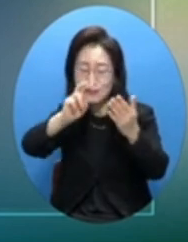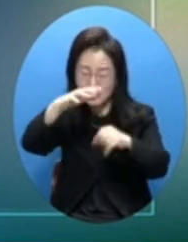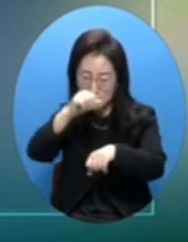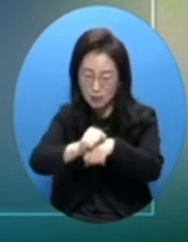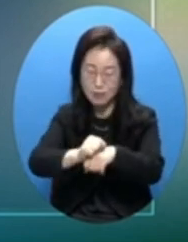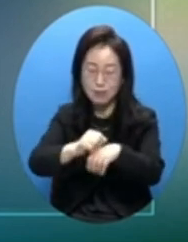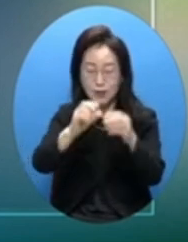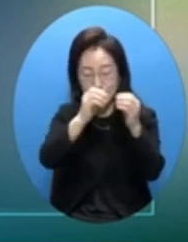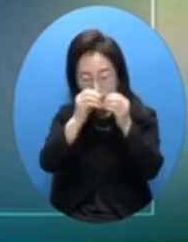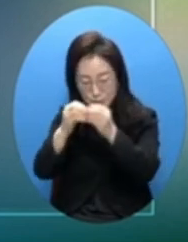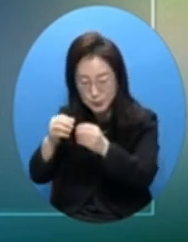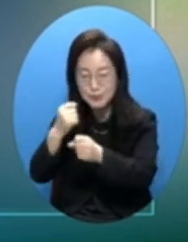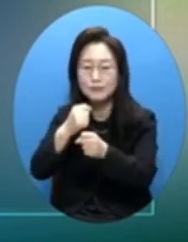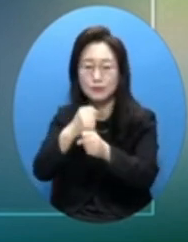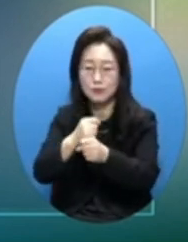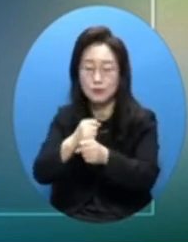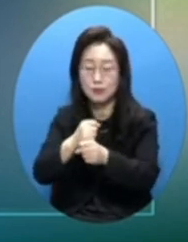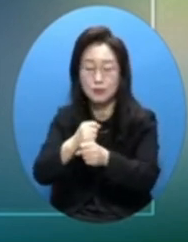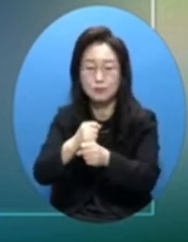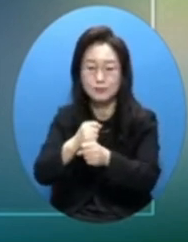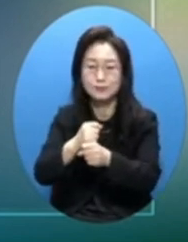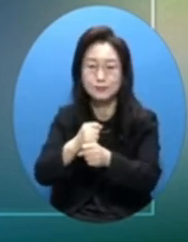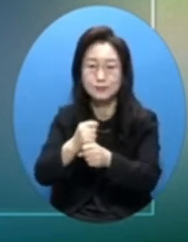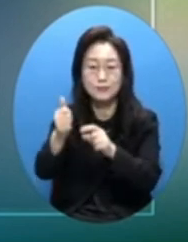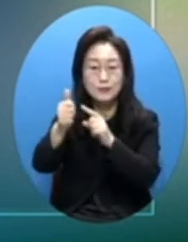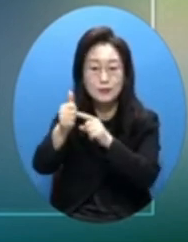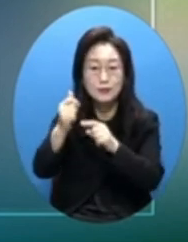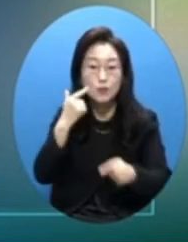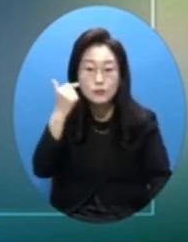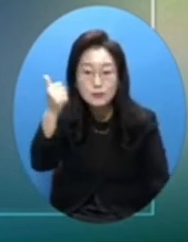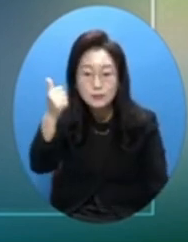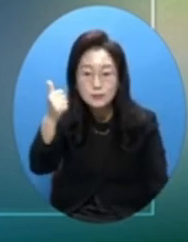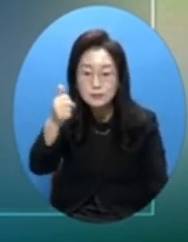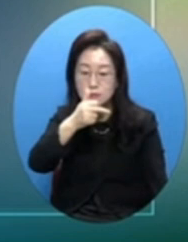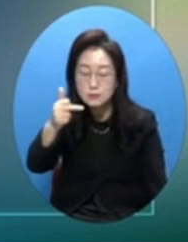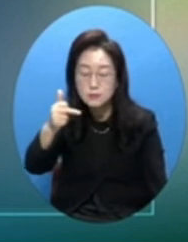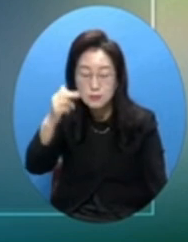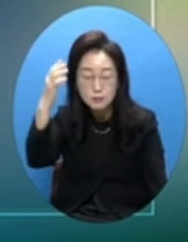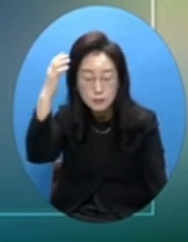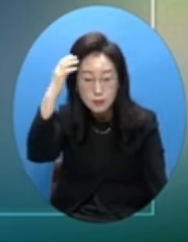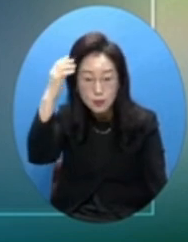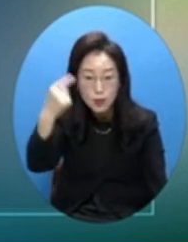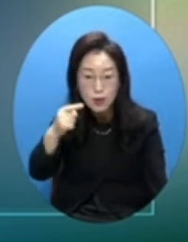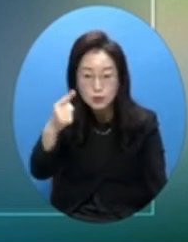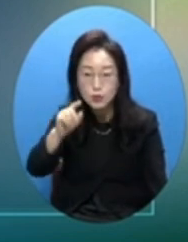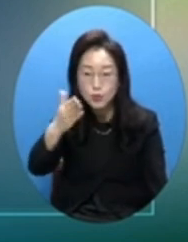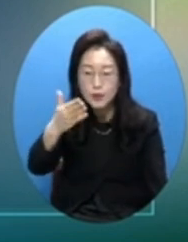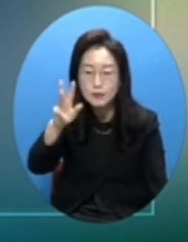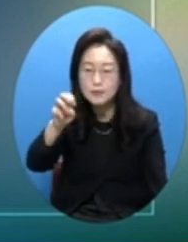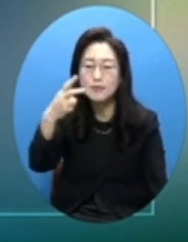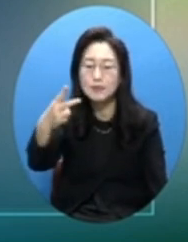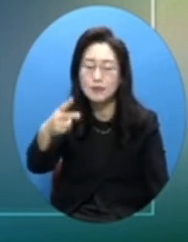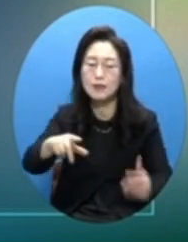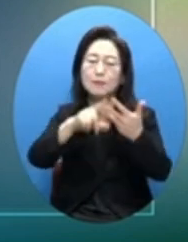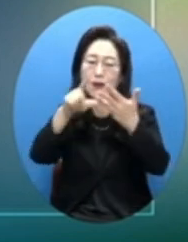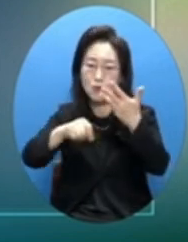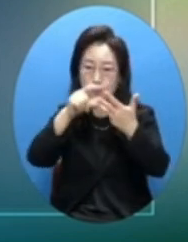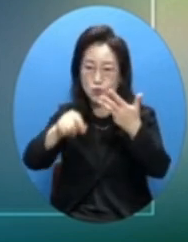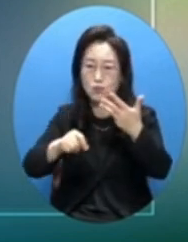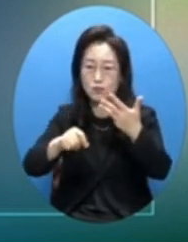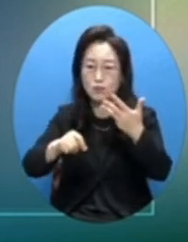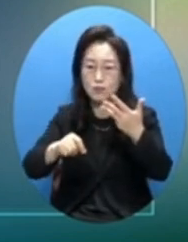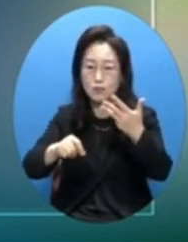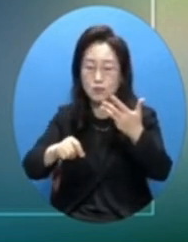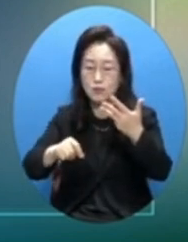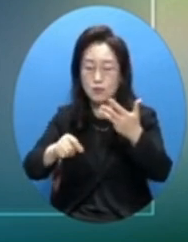지었습니다. 그런데 이 목사님에게 큰 어려움이 다가온 것은 1932년 8월 달에 본인이